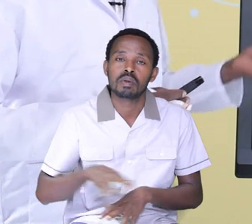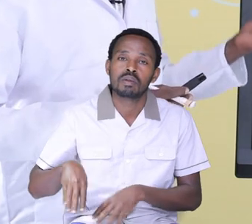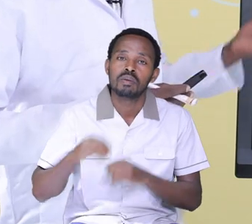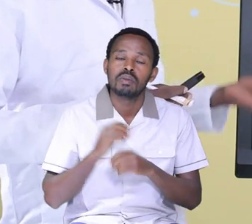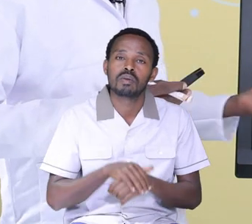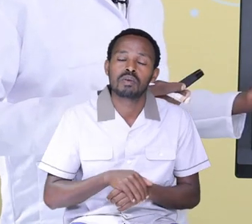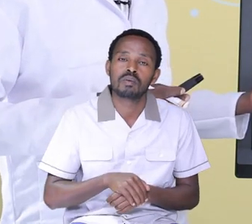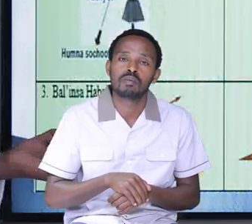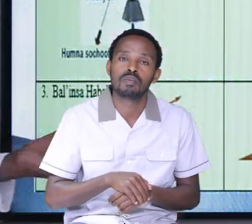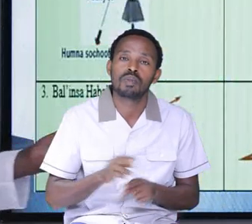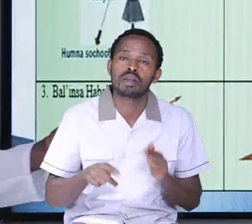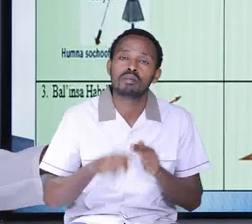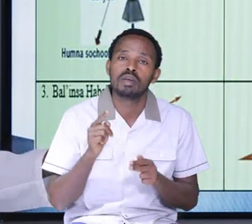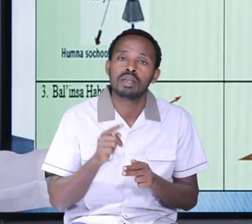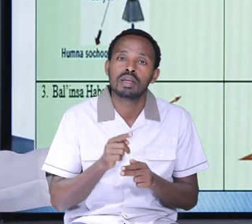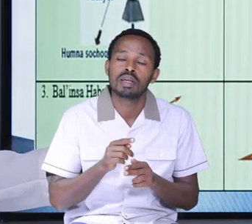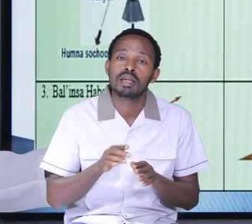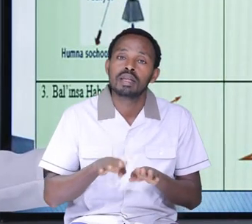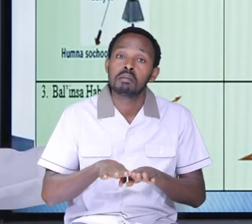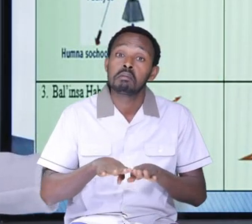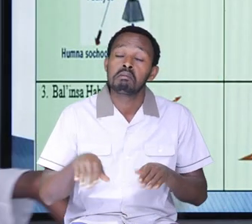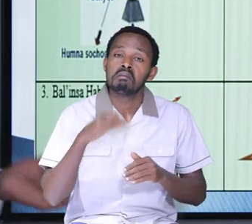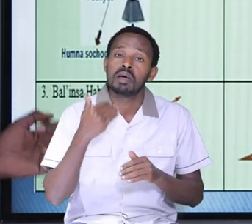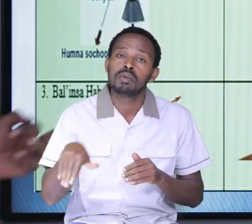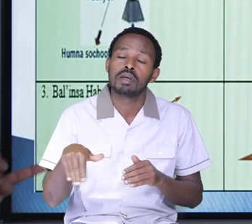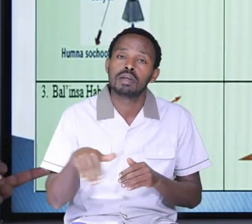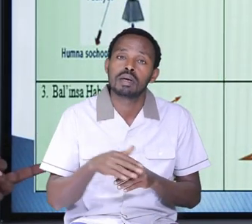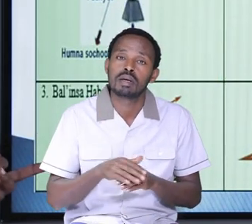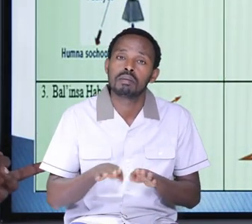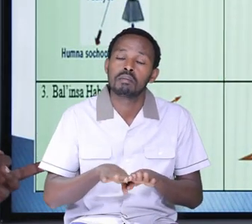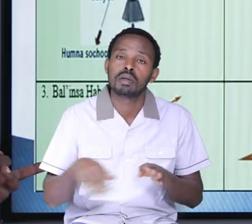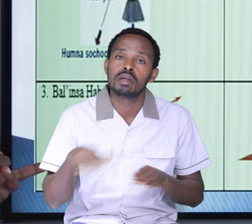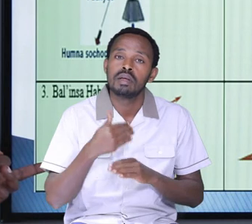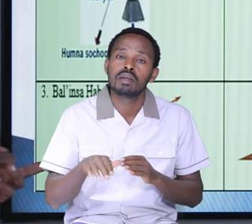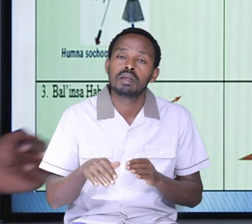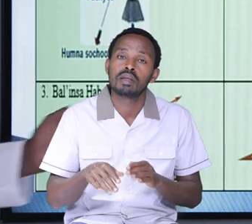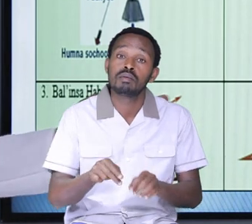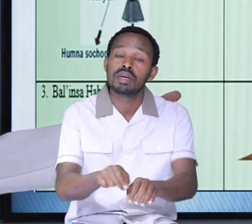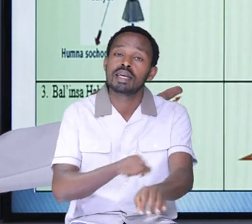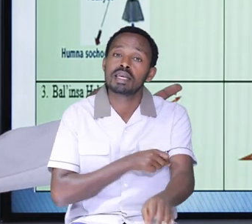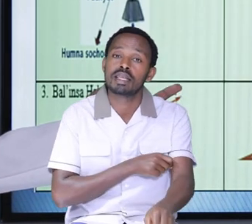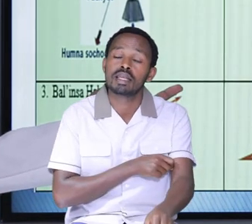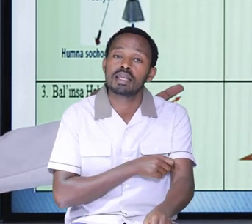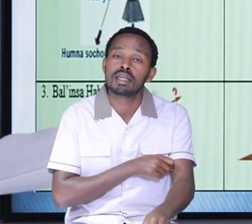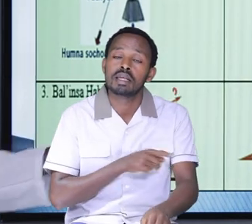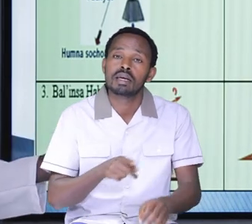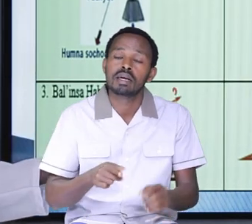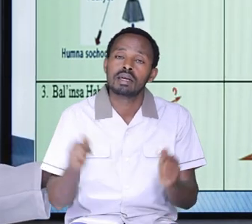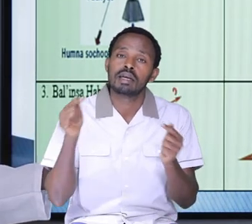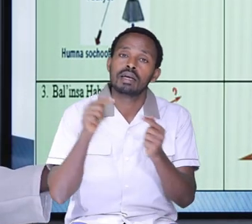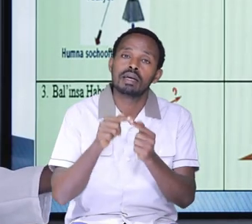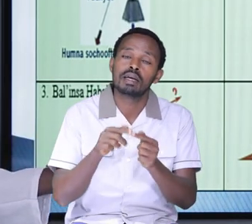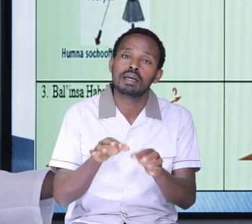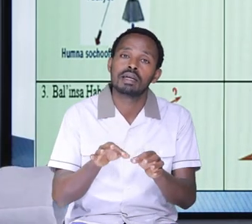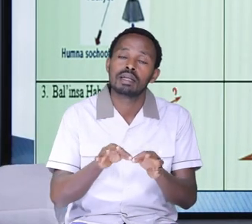Barattoota kan 3ffaa irra jiru bal'insa habalakaati. Bal'insi habalakaa fageenya asirraa kaasee hanga asitti deemu